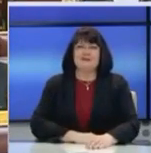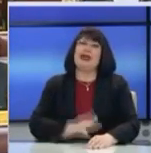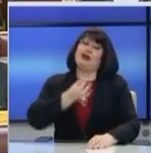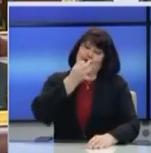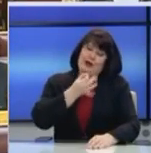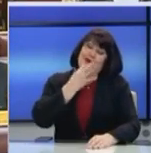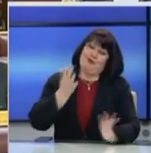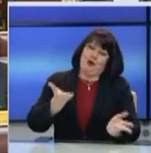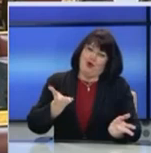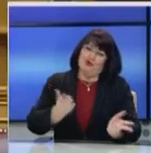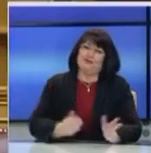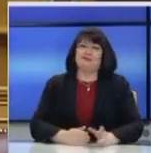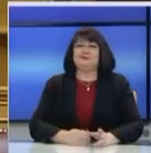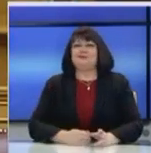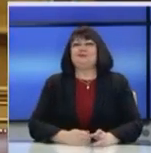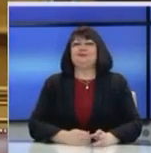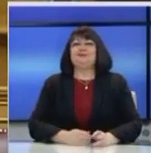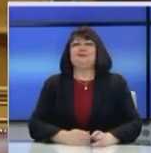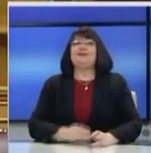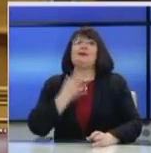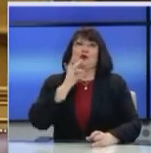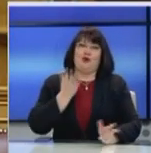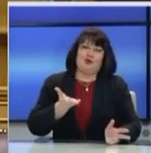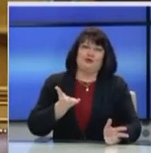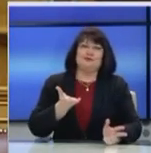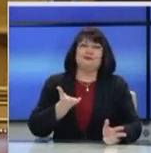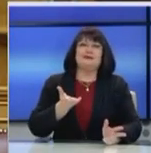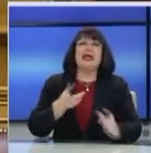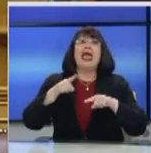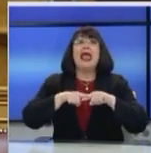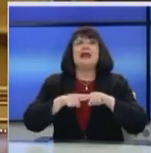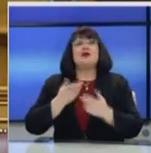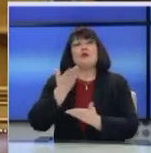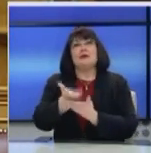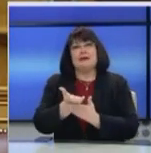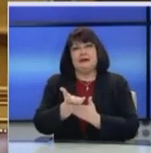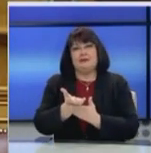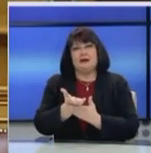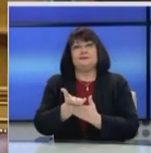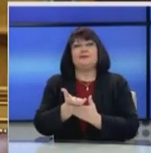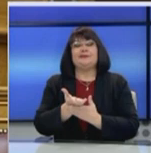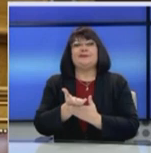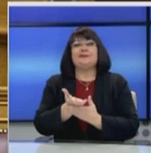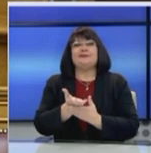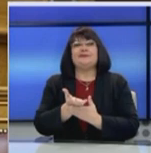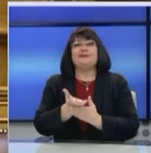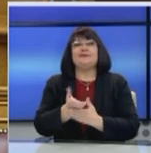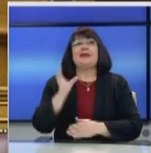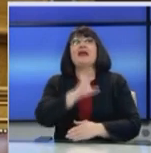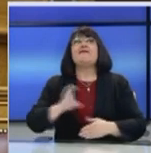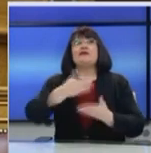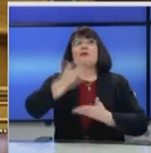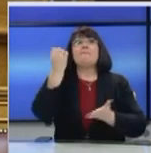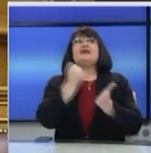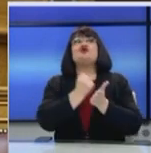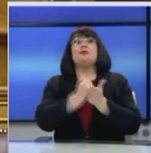Το λέω αυτό διότι το ελληνικό αίτημα για χορήγηση